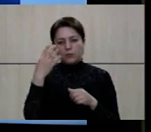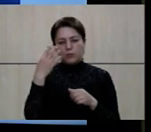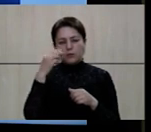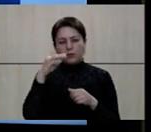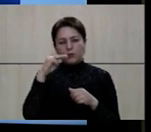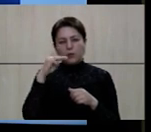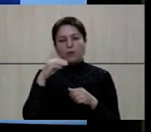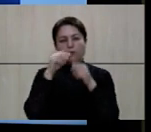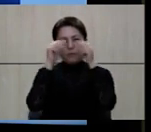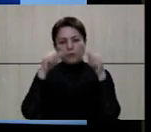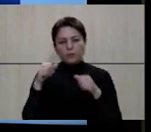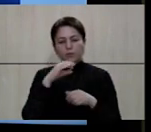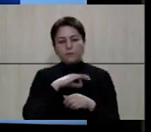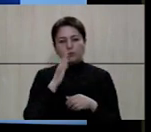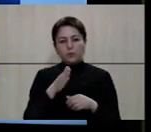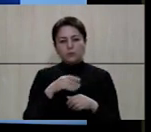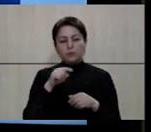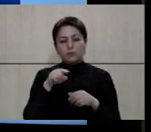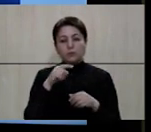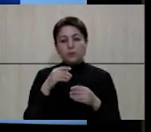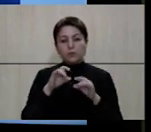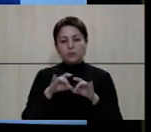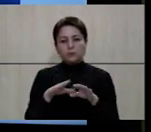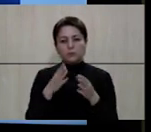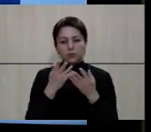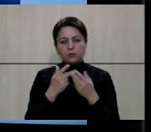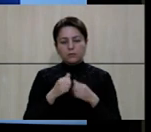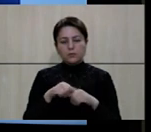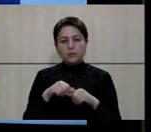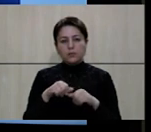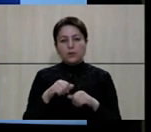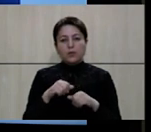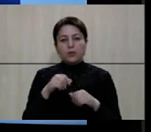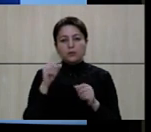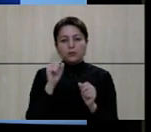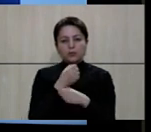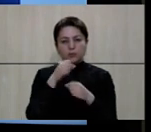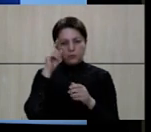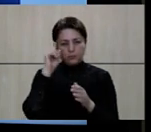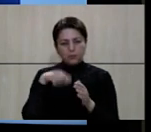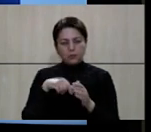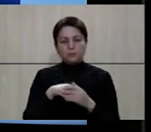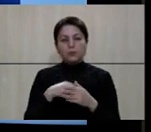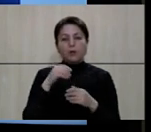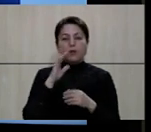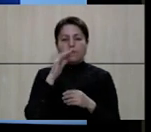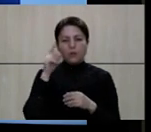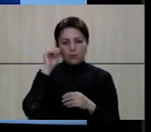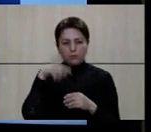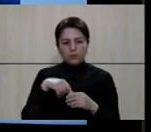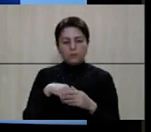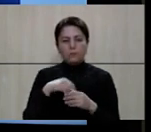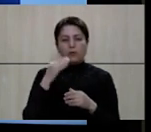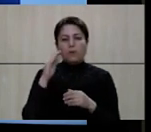foydalanamiz. Bu yerda yechishni hisoblasak bo'ladi, albatta, chunki tezligimiz ma'lum, vaqt ma'lum,